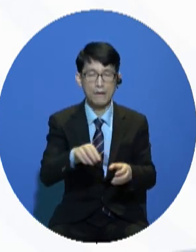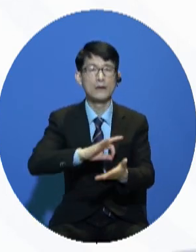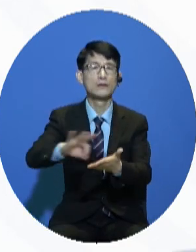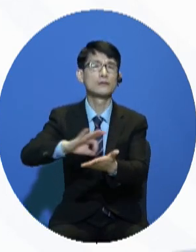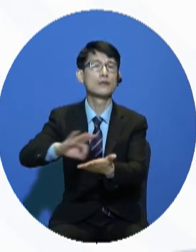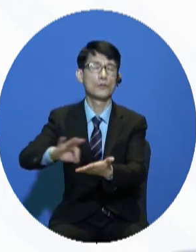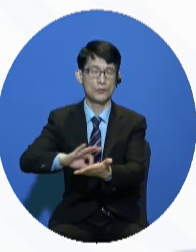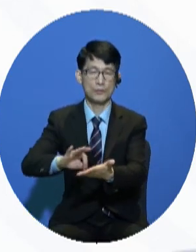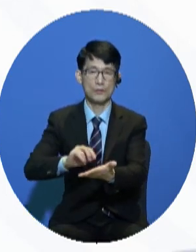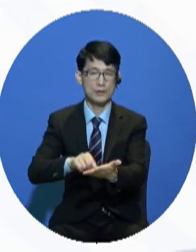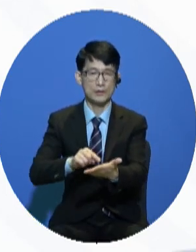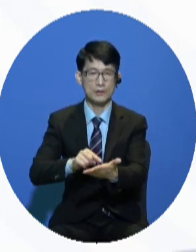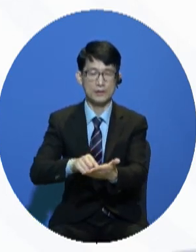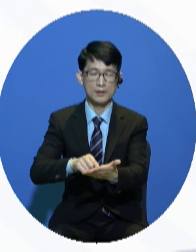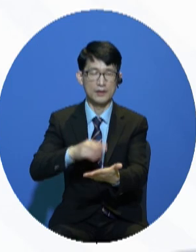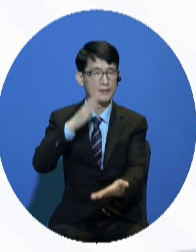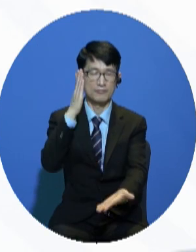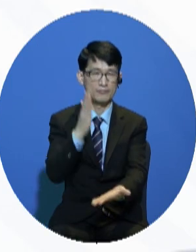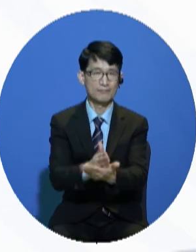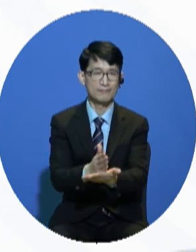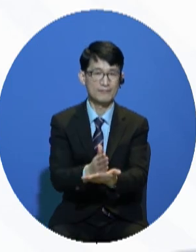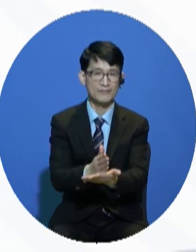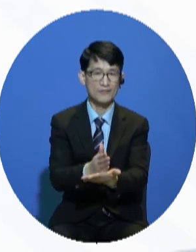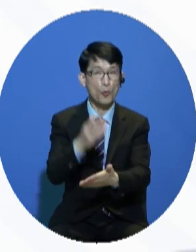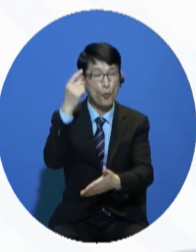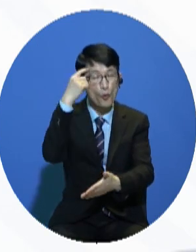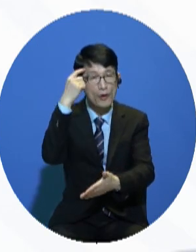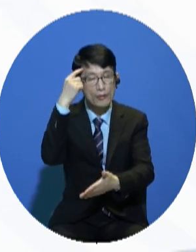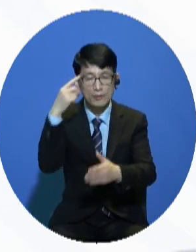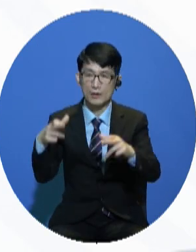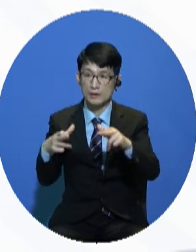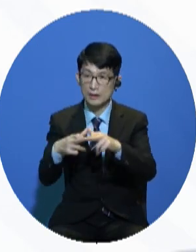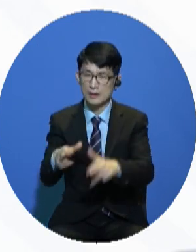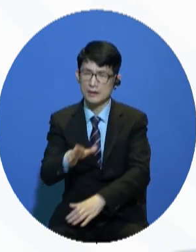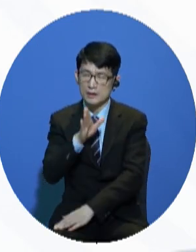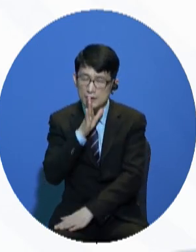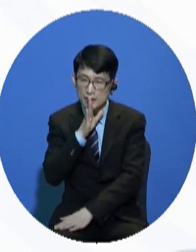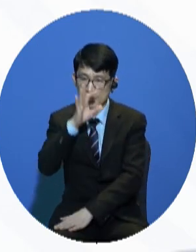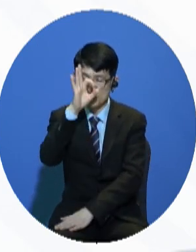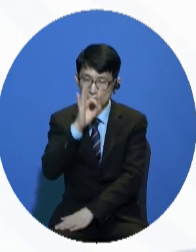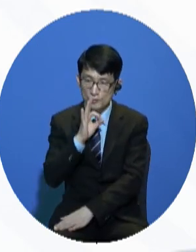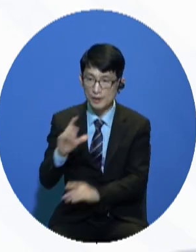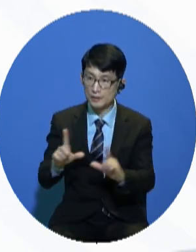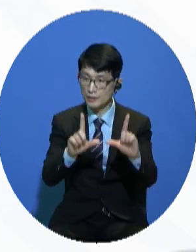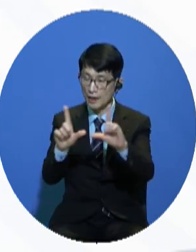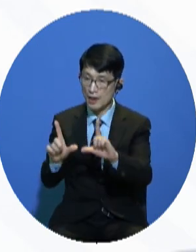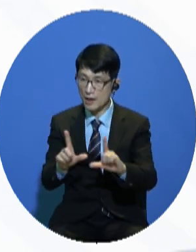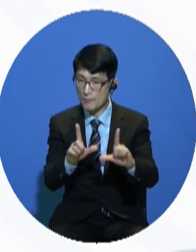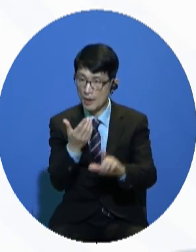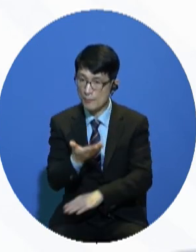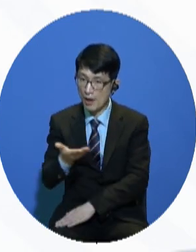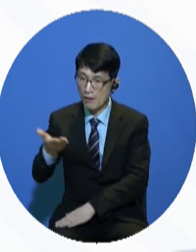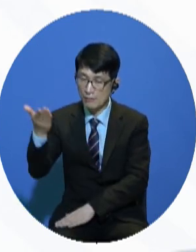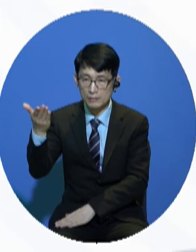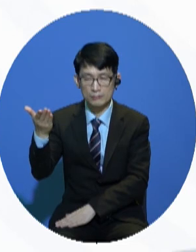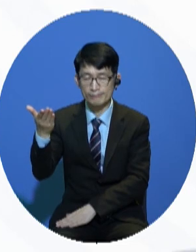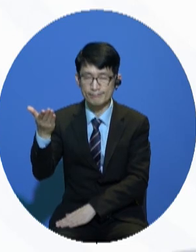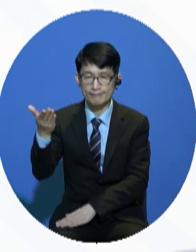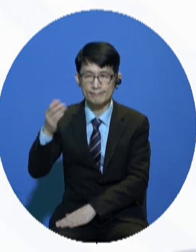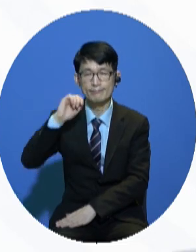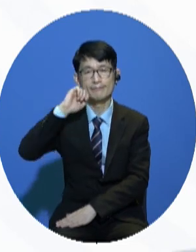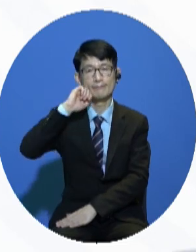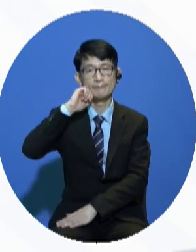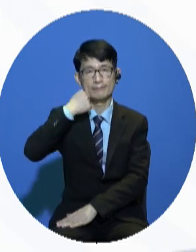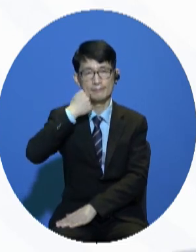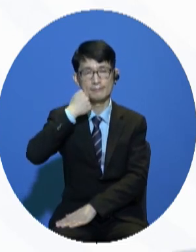과정이었습니다. 더 이상 이런 형태로 가다가는 장애인의 실질적인 삶의 질 향상을